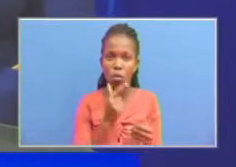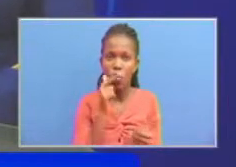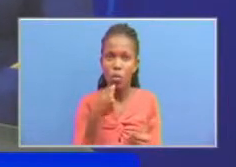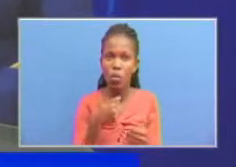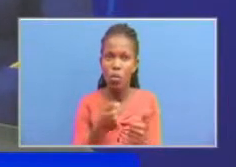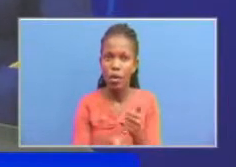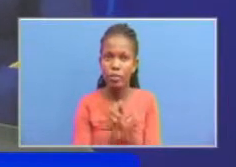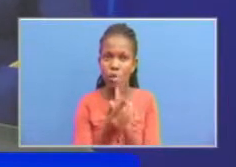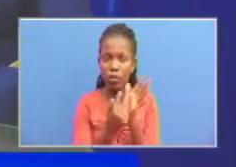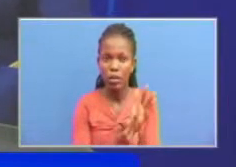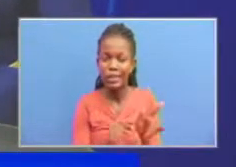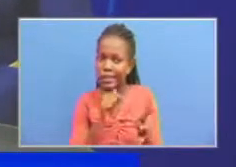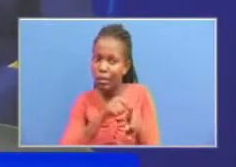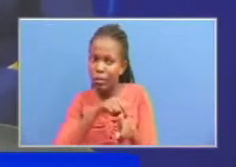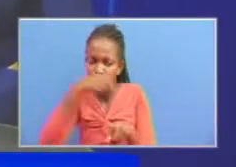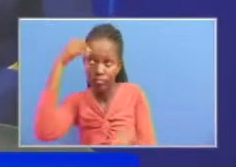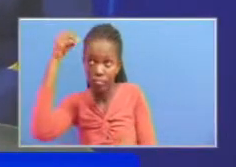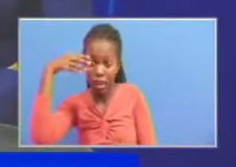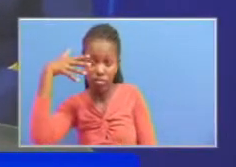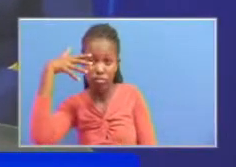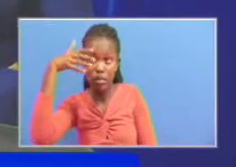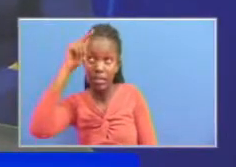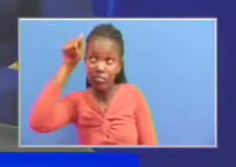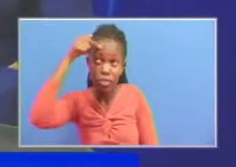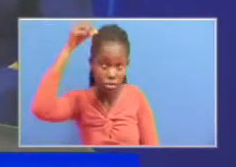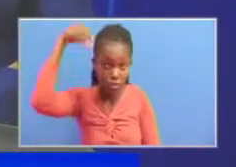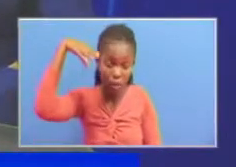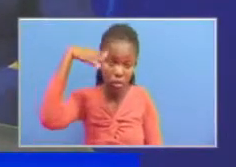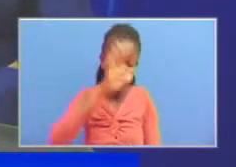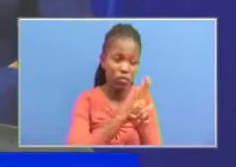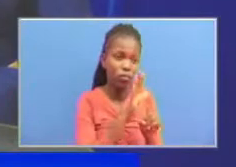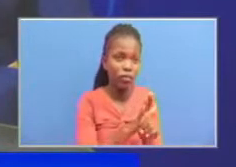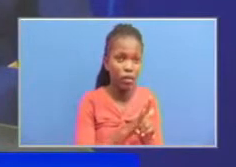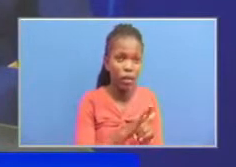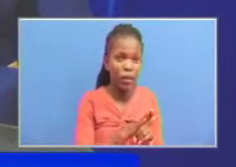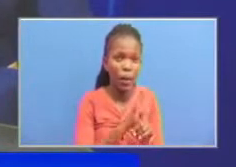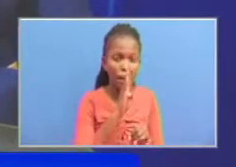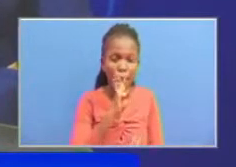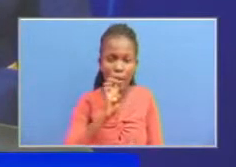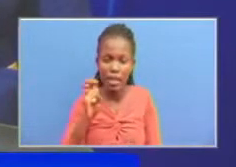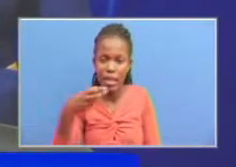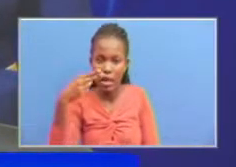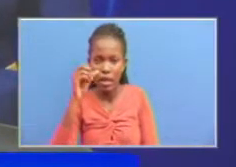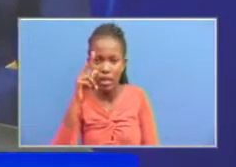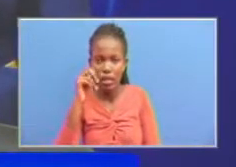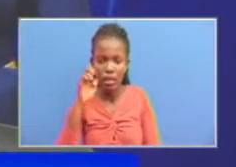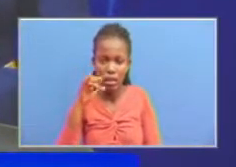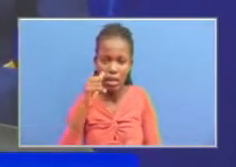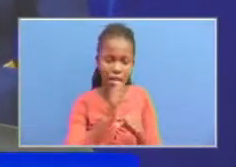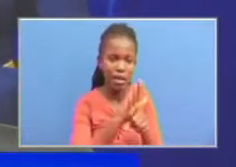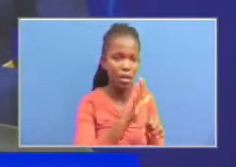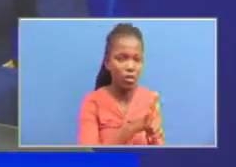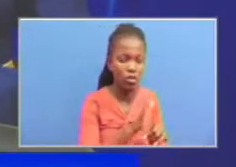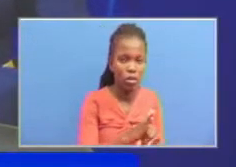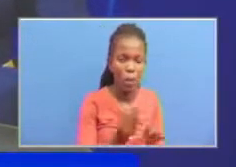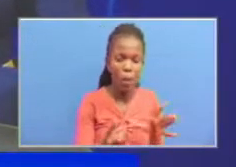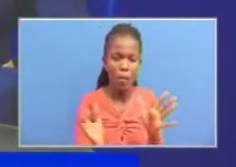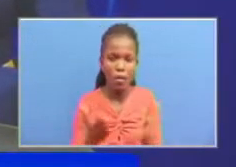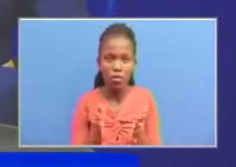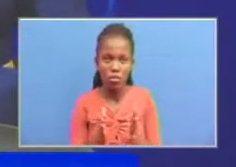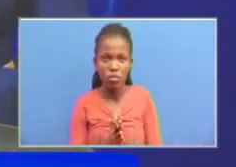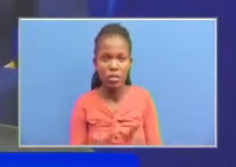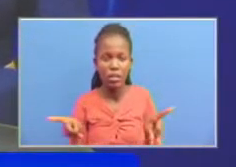nzuki iseovasia uki mwingi yu aimia ni makulia amuika mavikie na kulika uimini u na kueka kwetela